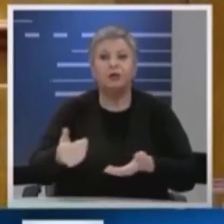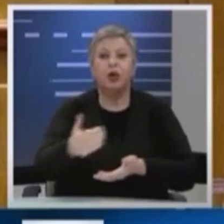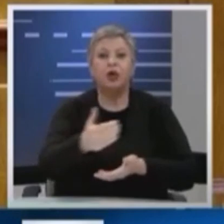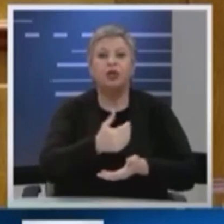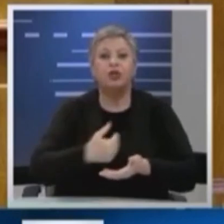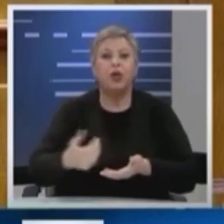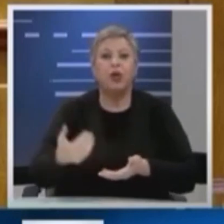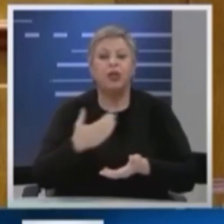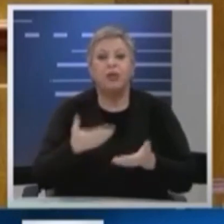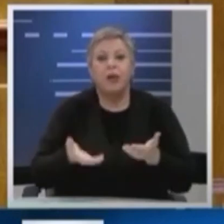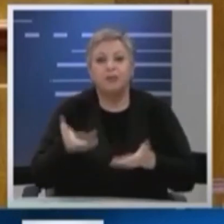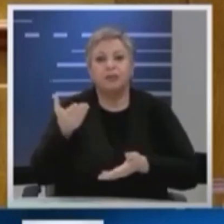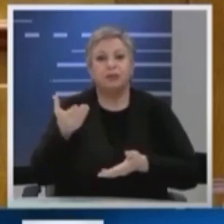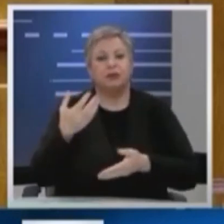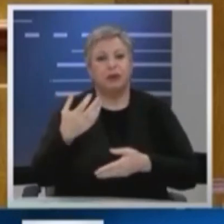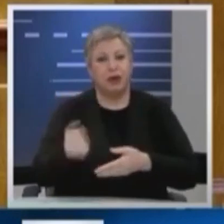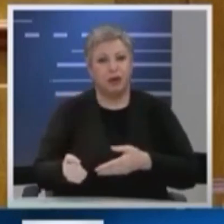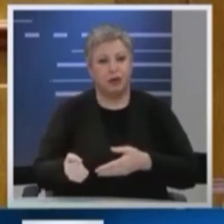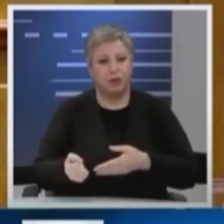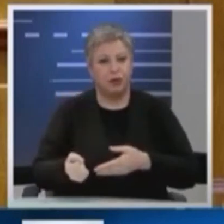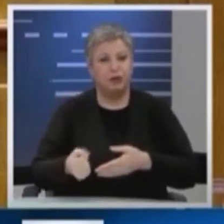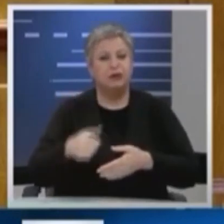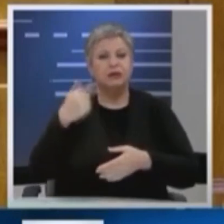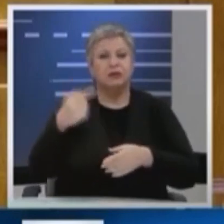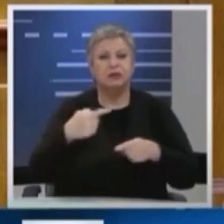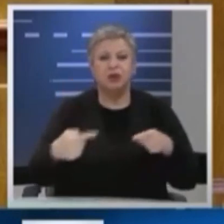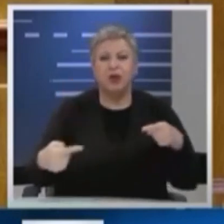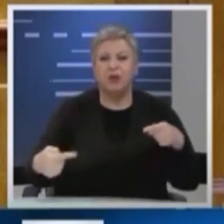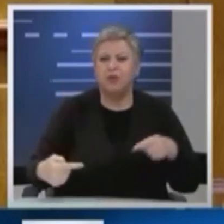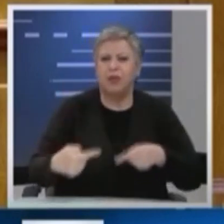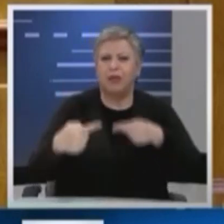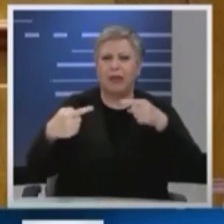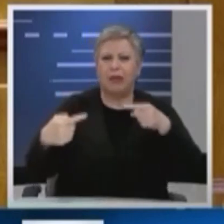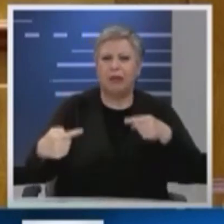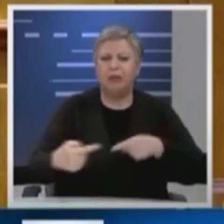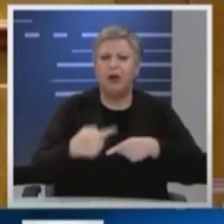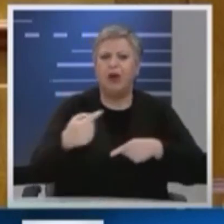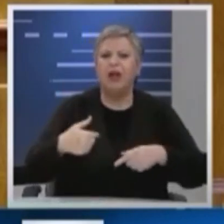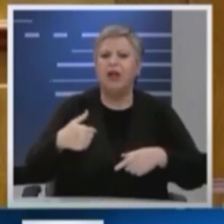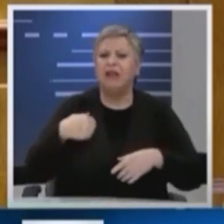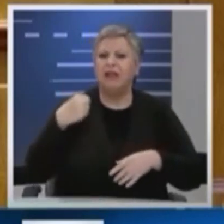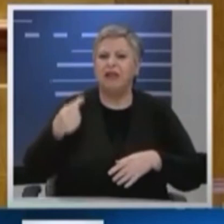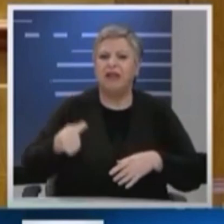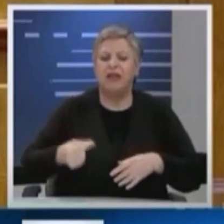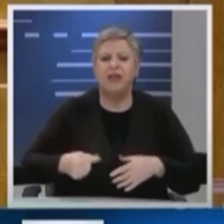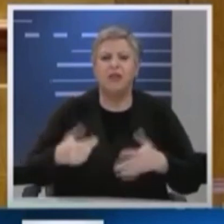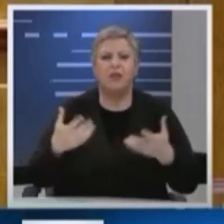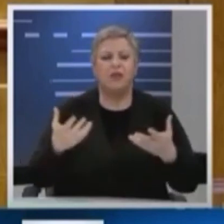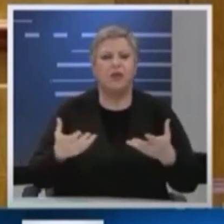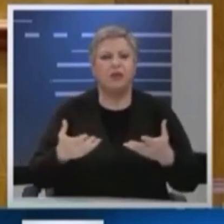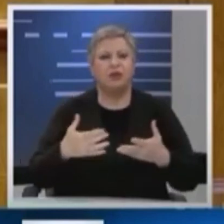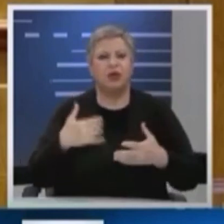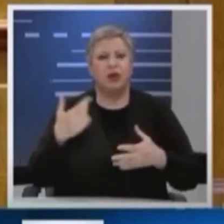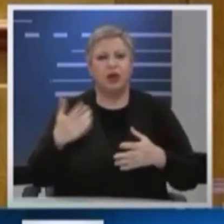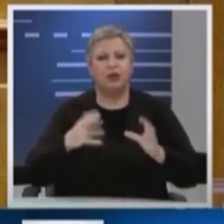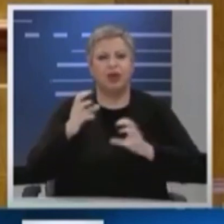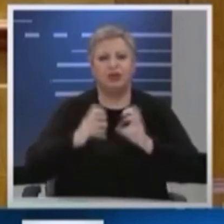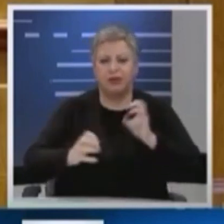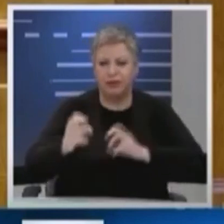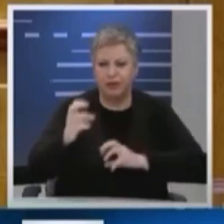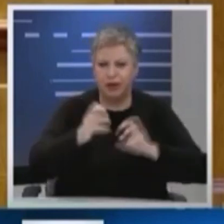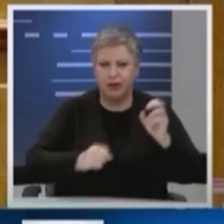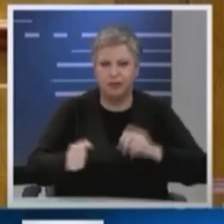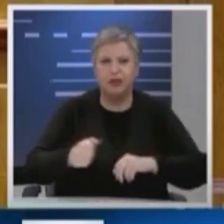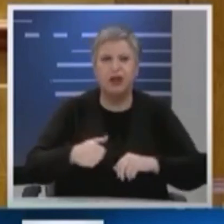Νομίζετε ότι σε συνθήκες πόλωσης και διχασμού, αλόγιστης σύγκρουσης και ποινικοποίησης της δημόσιας ζωής, απουσίας ουσιαστικού διαλόγου